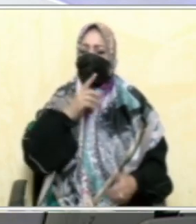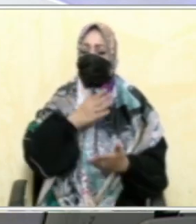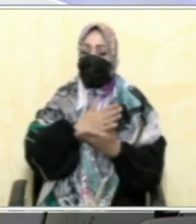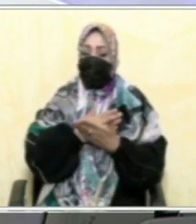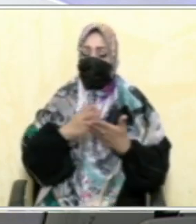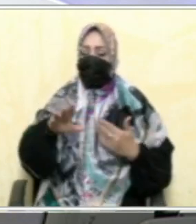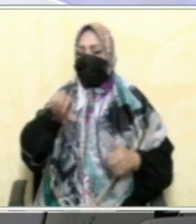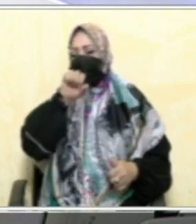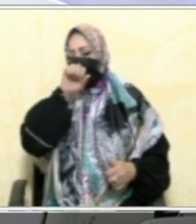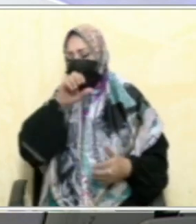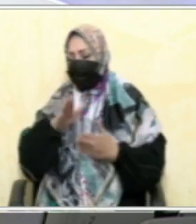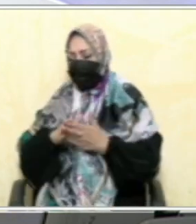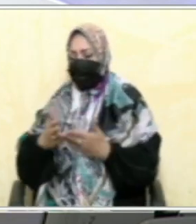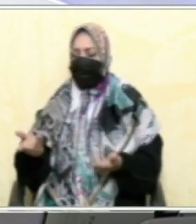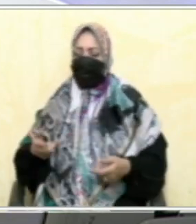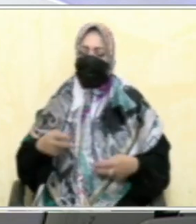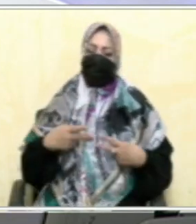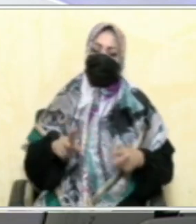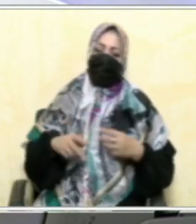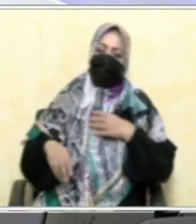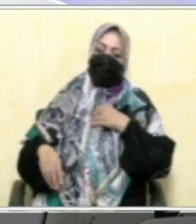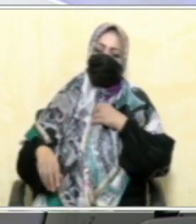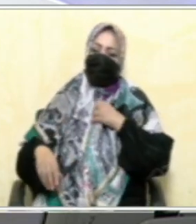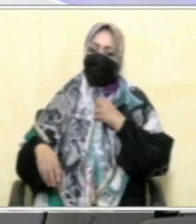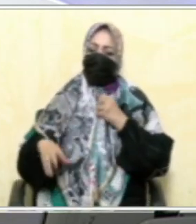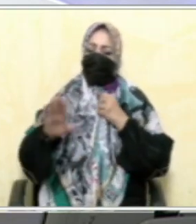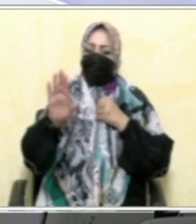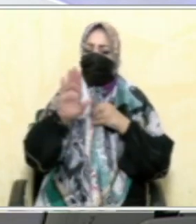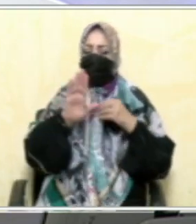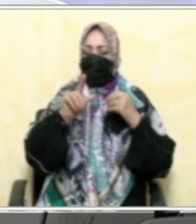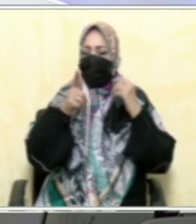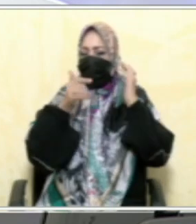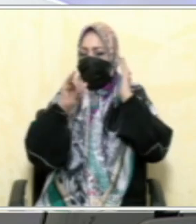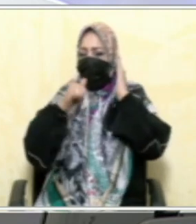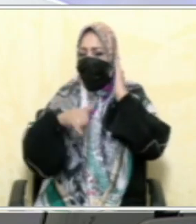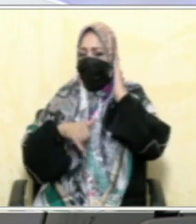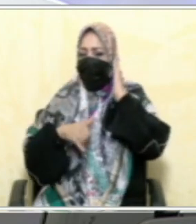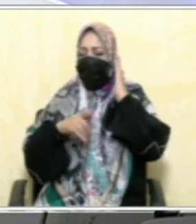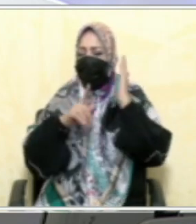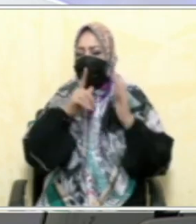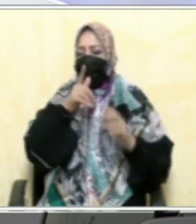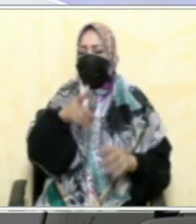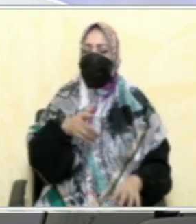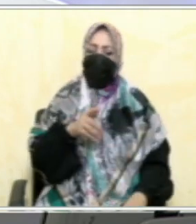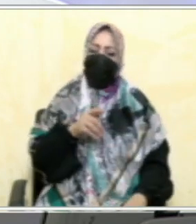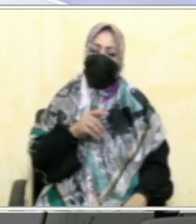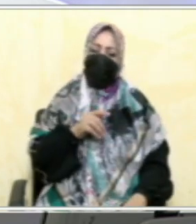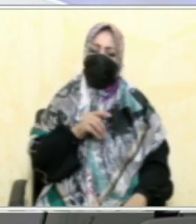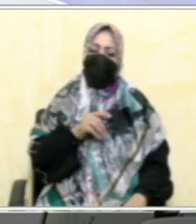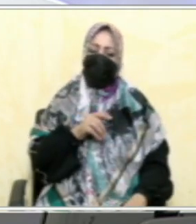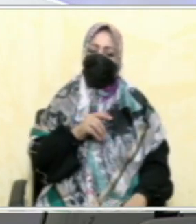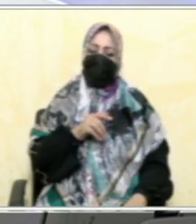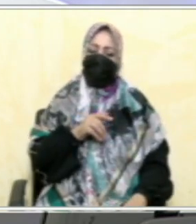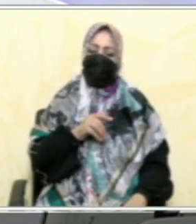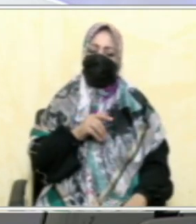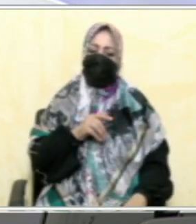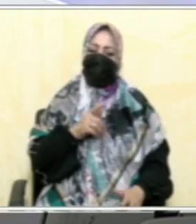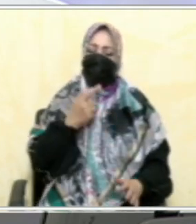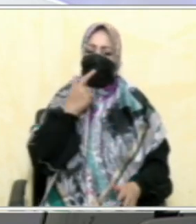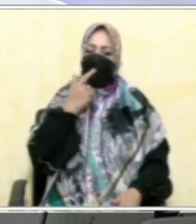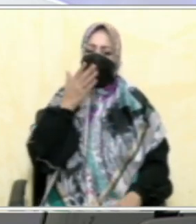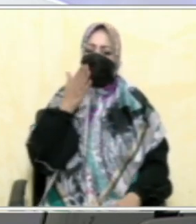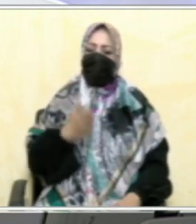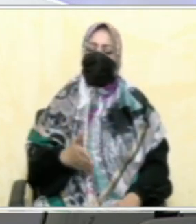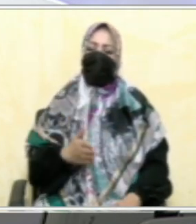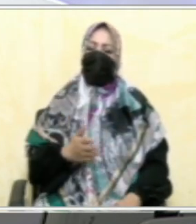يعني عاهدت نفسك أو عاهدت ربك سبحانه وتعالى أو نذرت على نفسك أن تقرأي سورة البقرة، إذن